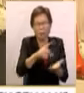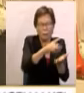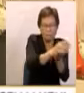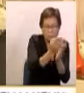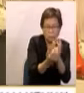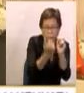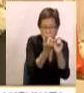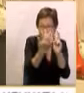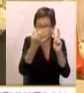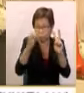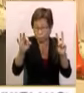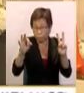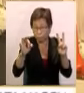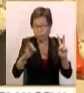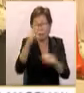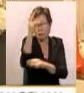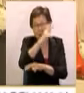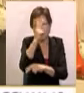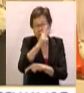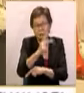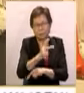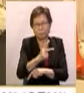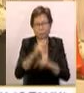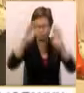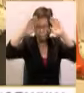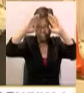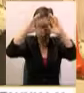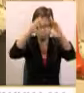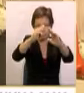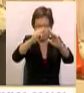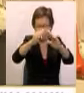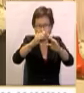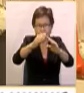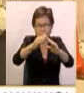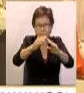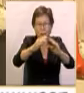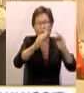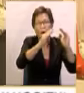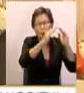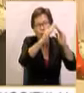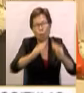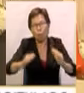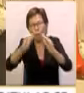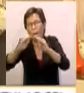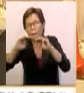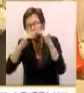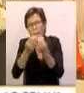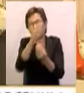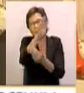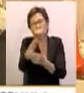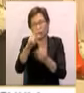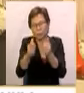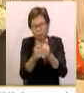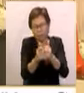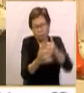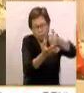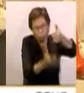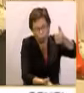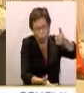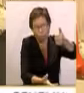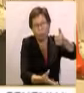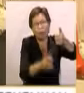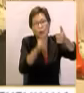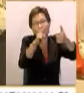belanjawan 2019, kerajaan memberi penekanan terhadap penempatan masyarakat FELDA dengan peruntukan